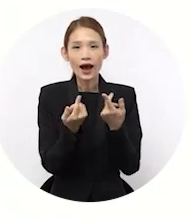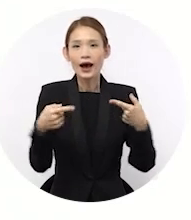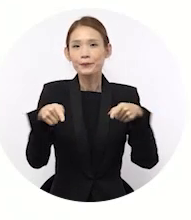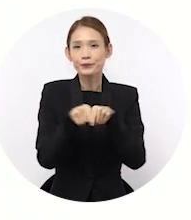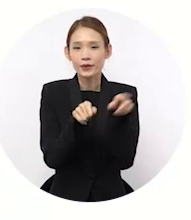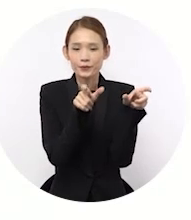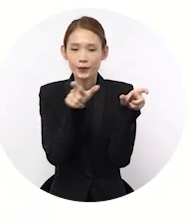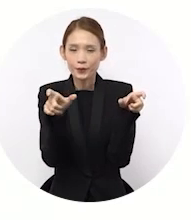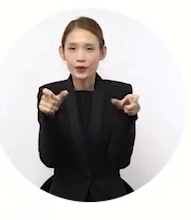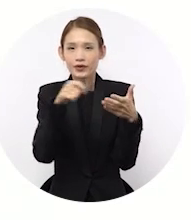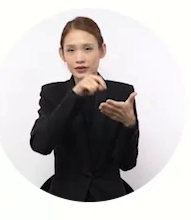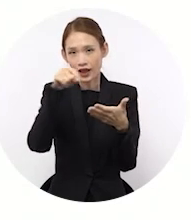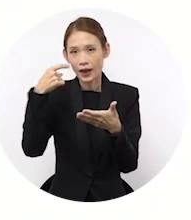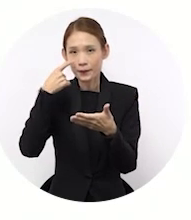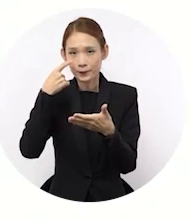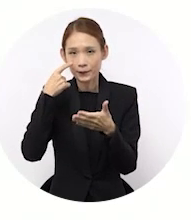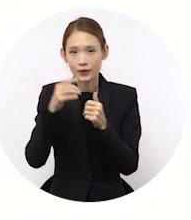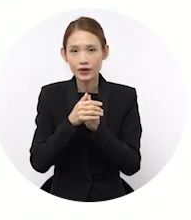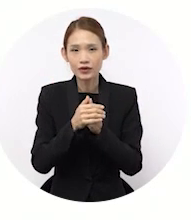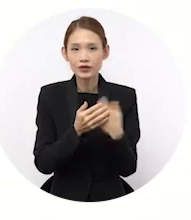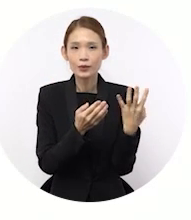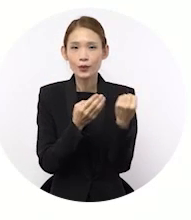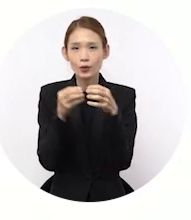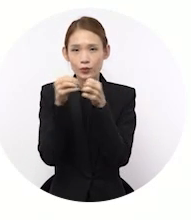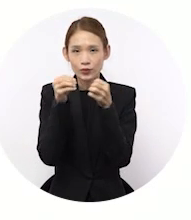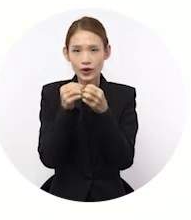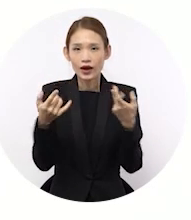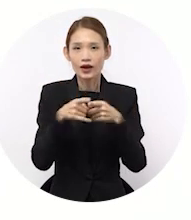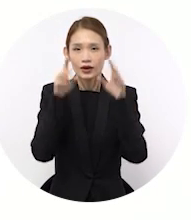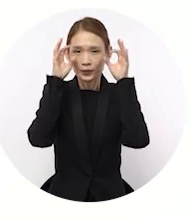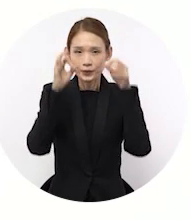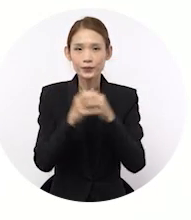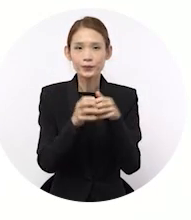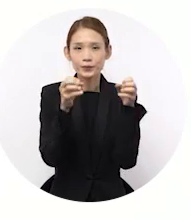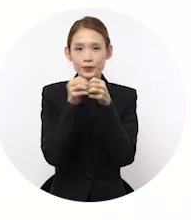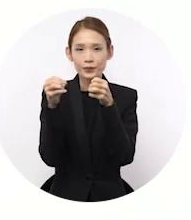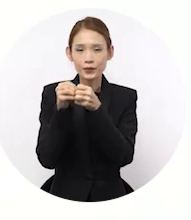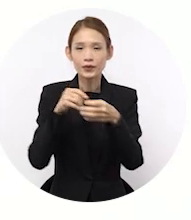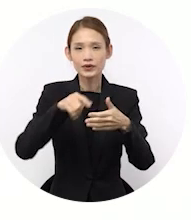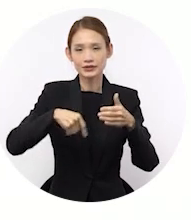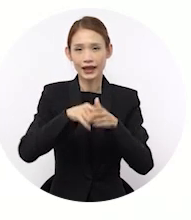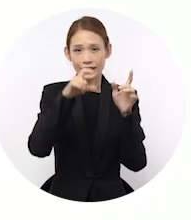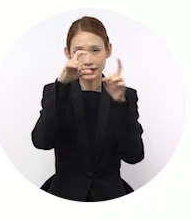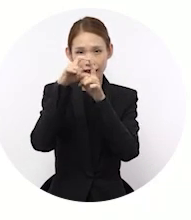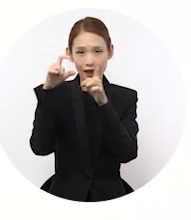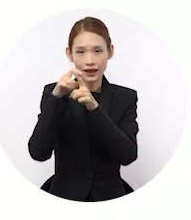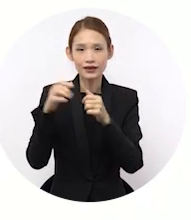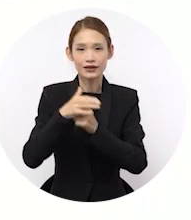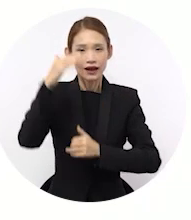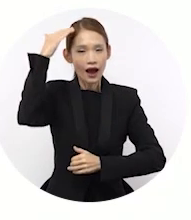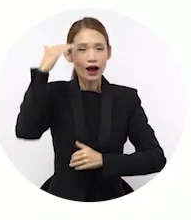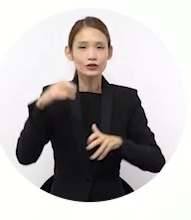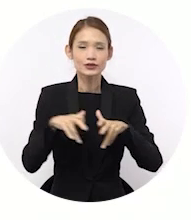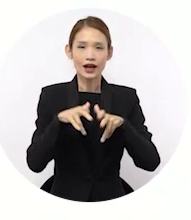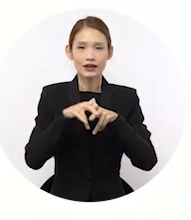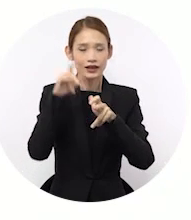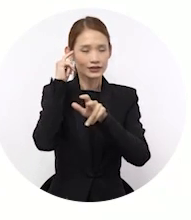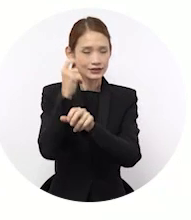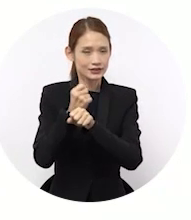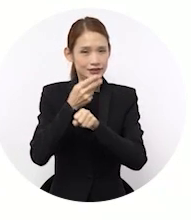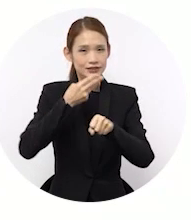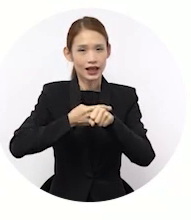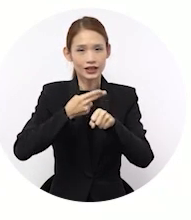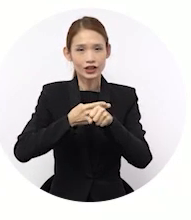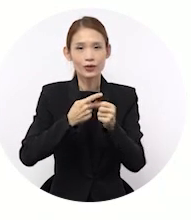함께 빈칸을 한번 채워봤어요. 거기서 몇 문장을 함께 봤었죠? 그 문장의 빈칸 속 단어들이 우리나라의